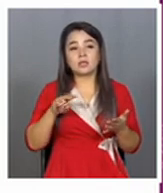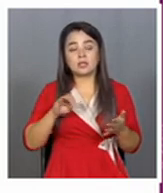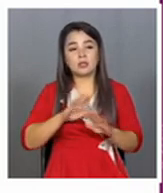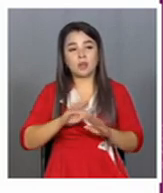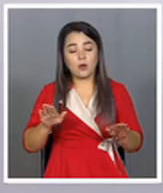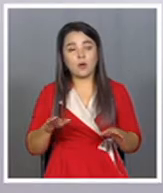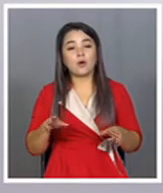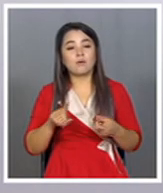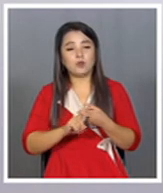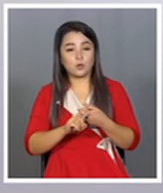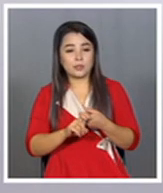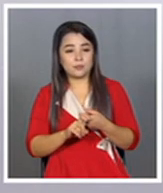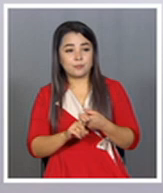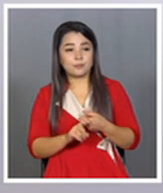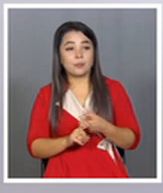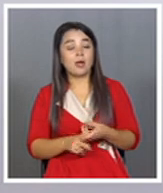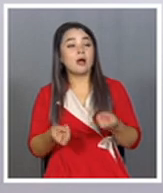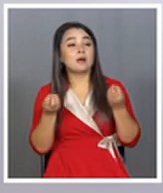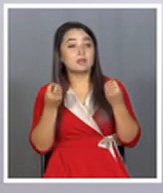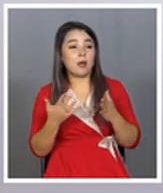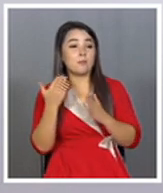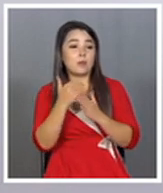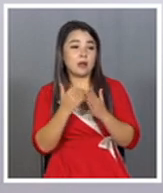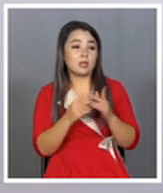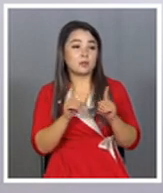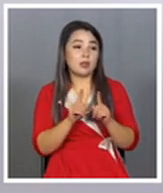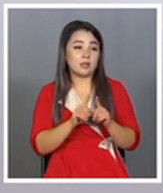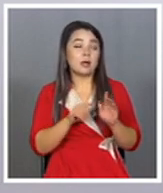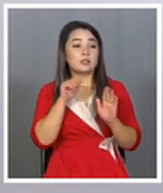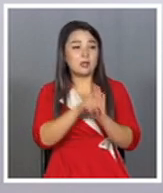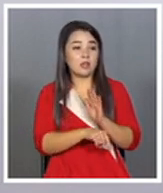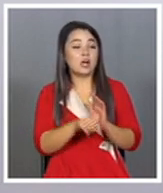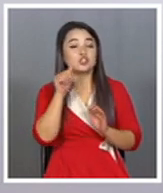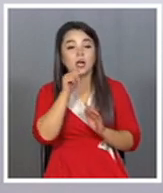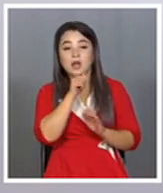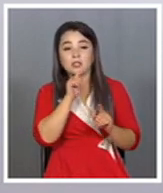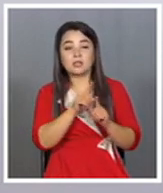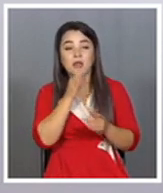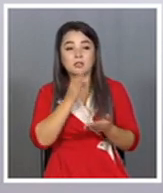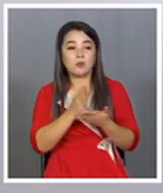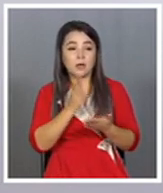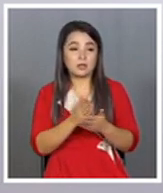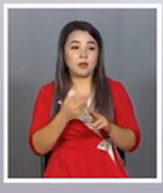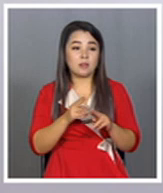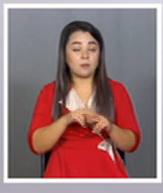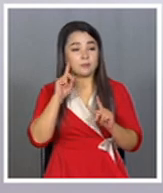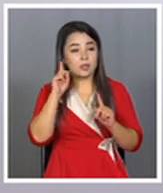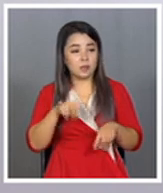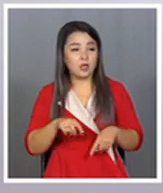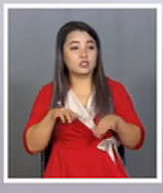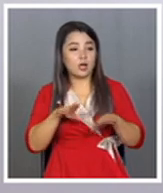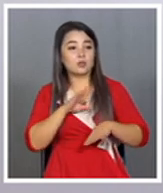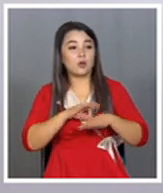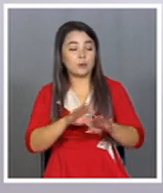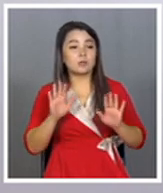емес вирус. Қарапайым бағдарламаларға кіріп, жасырын жатады. Белгілі бір шарттар